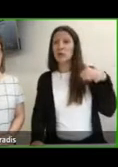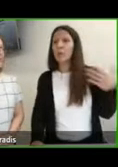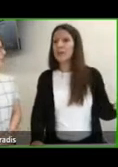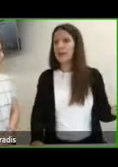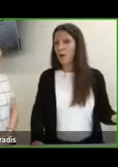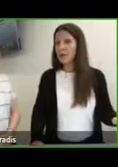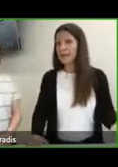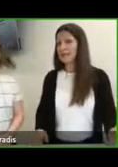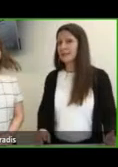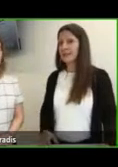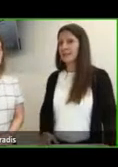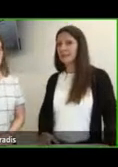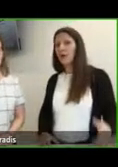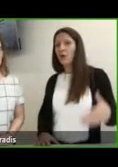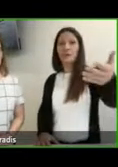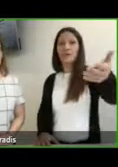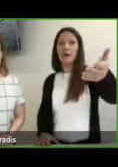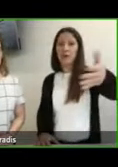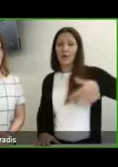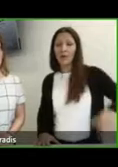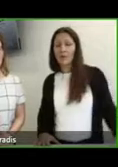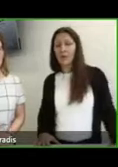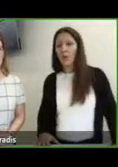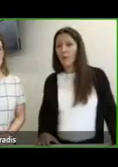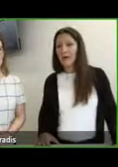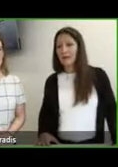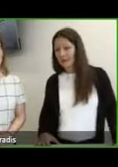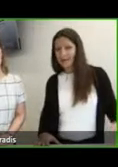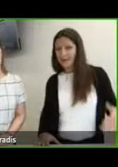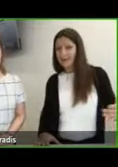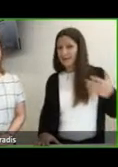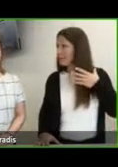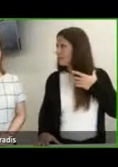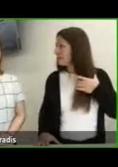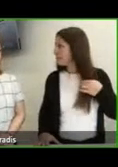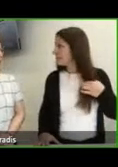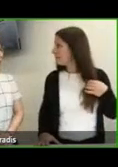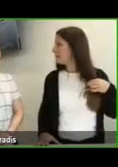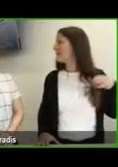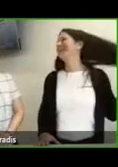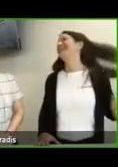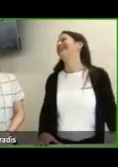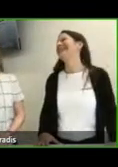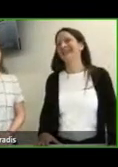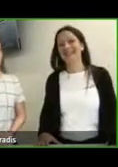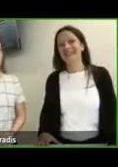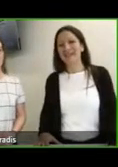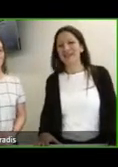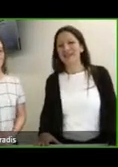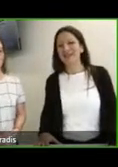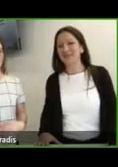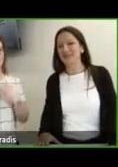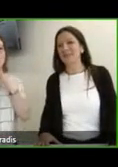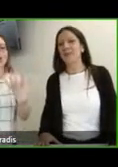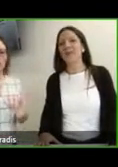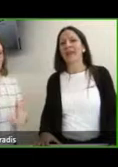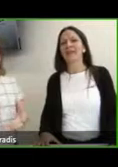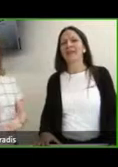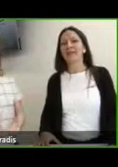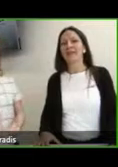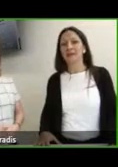d'une opinion qui est là, on a mis un micro, mais on n'avait comme pas envie de se mouiller là. On n'avait pas envie de se mouiller, de